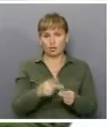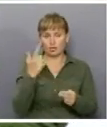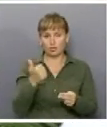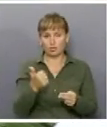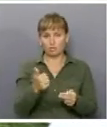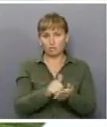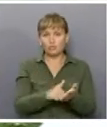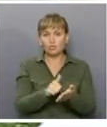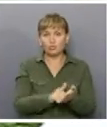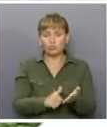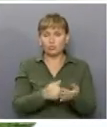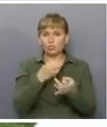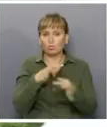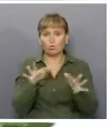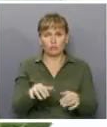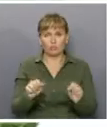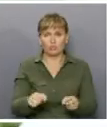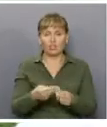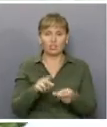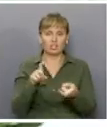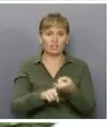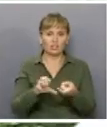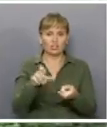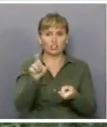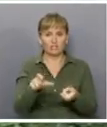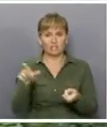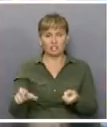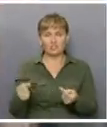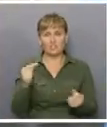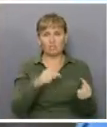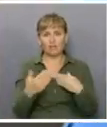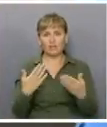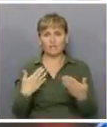Такое может произойти где угодно, и обычно это связано с человеческими взаимоотношениями.